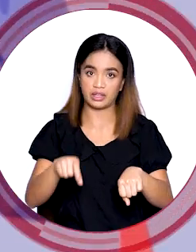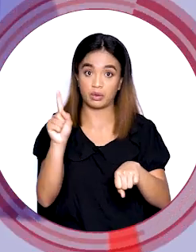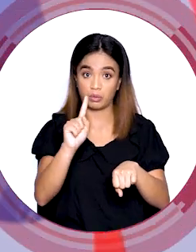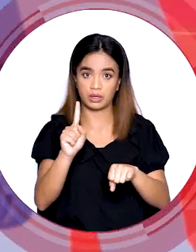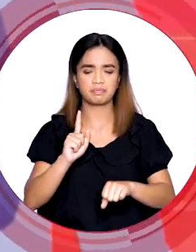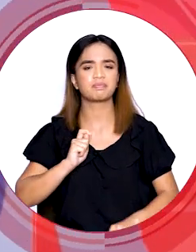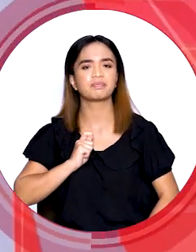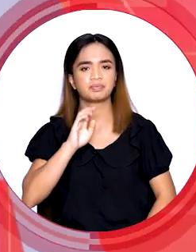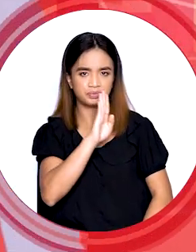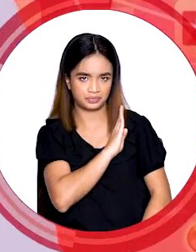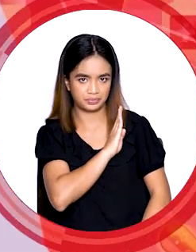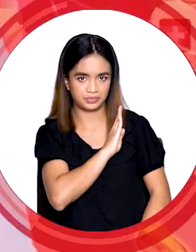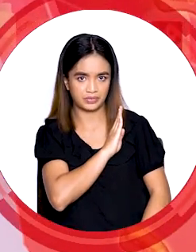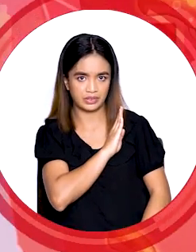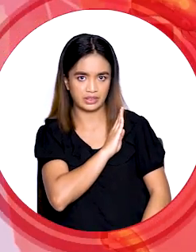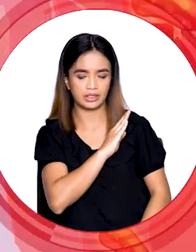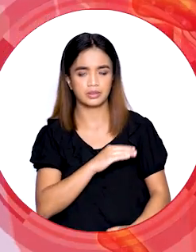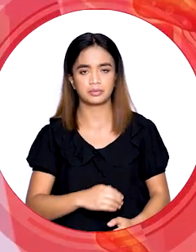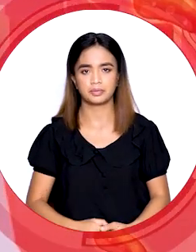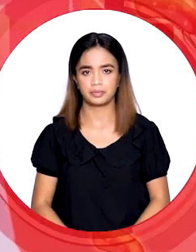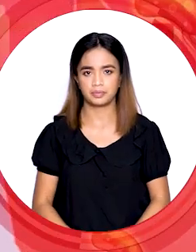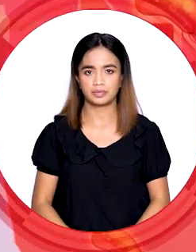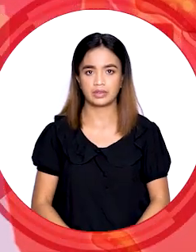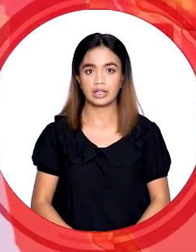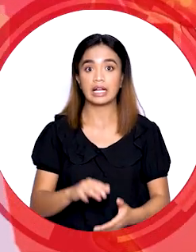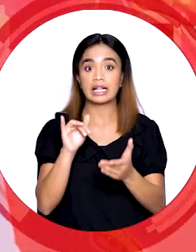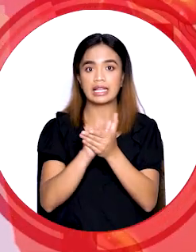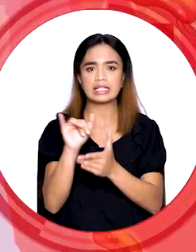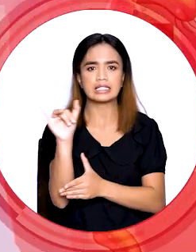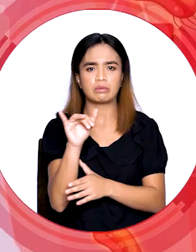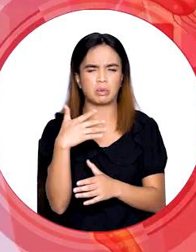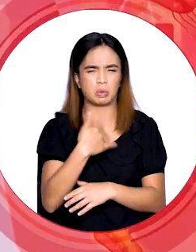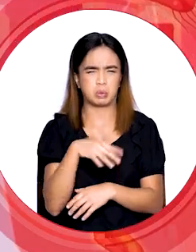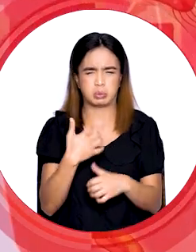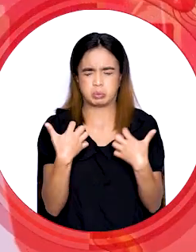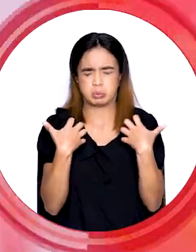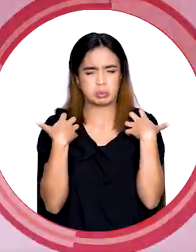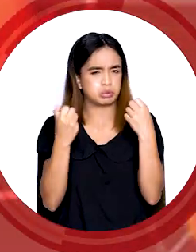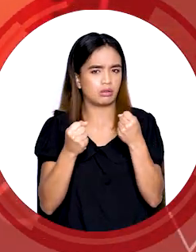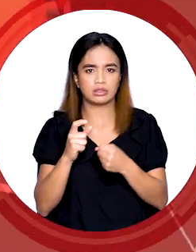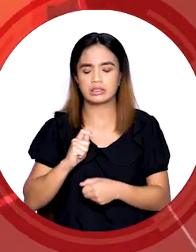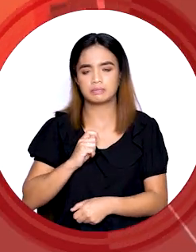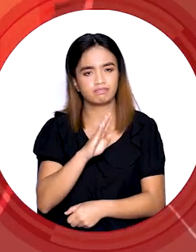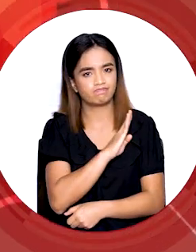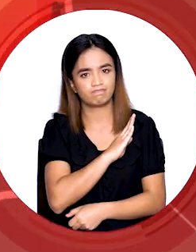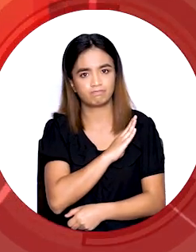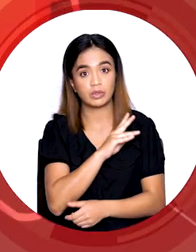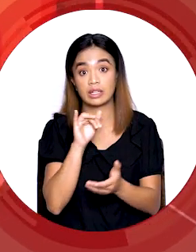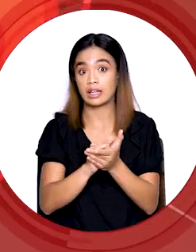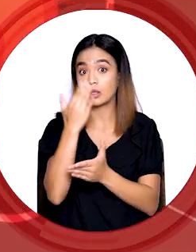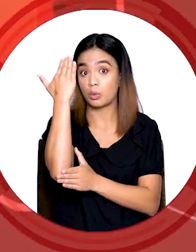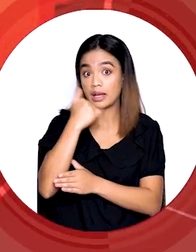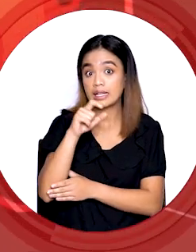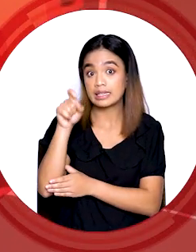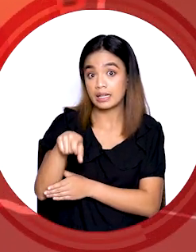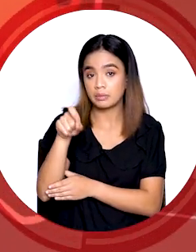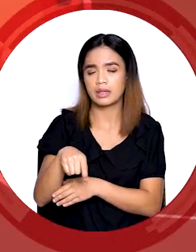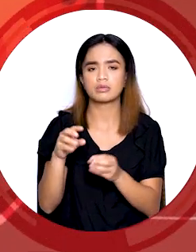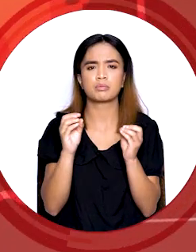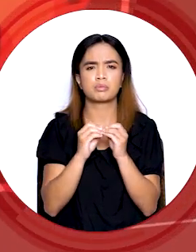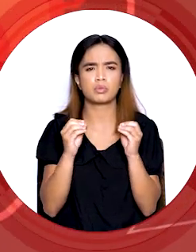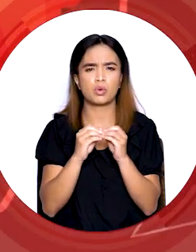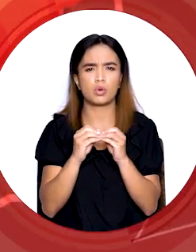pwedeng maging ganap na sakit na TB ang pupuntahan. Ganyan kabagsik ang TB bacteria, kaya